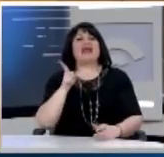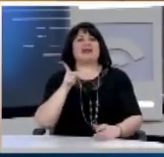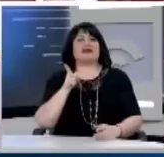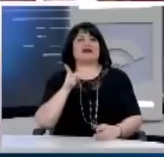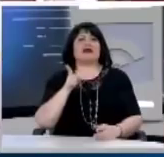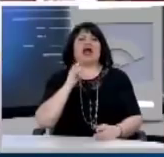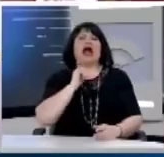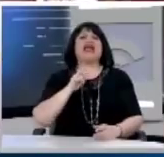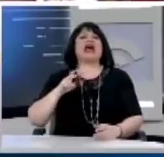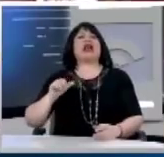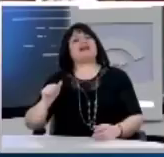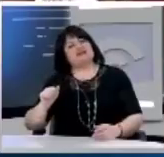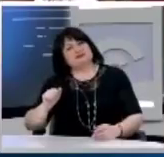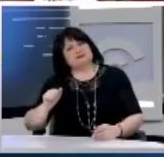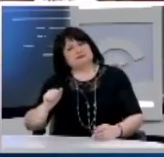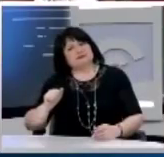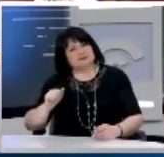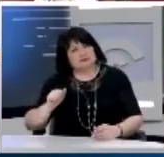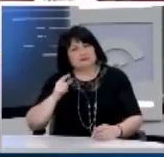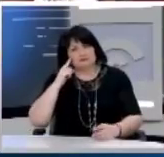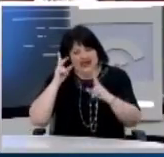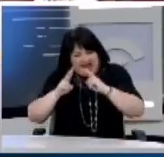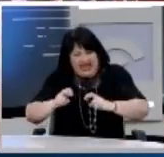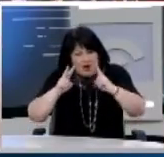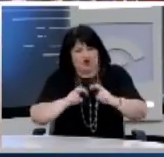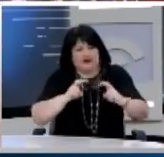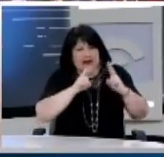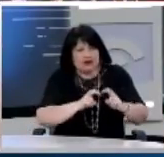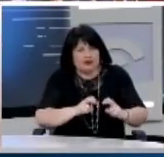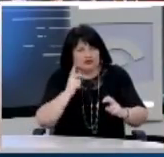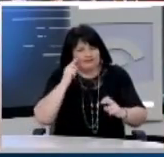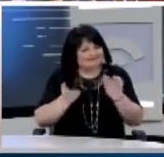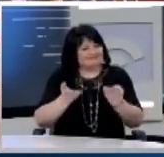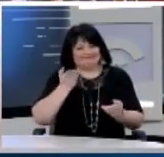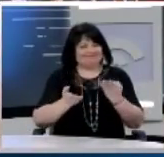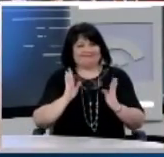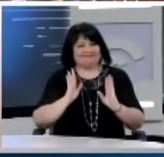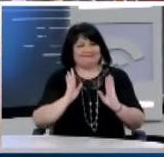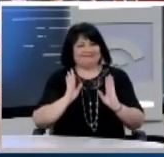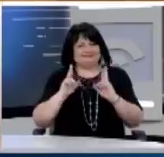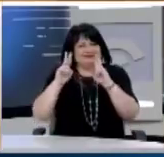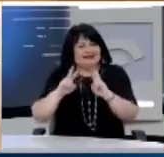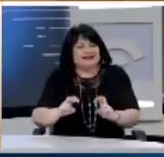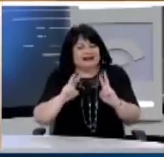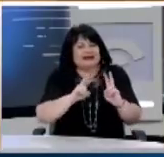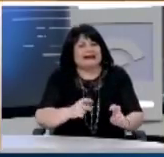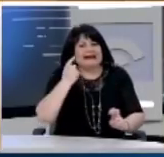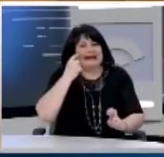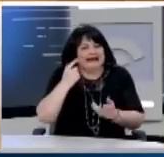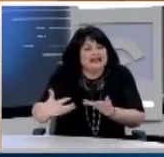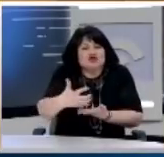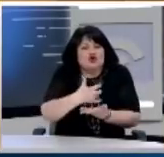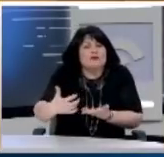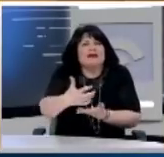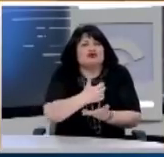IRS. Όμως η μείωση των ελέγχων δεν έγινε αναλογικά. Οι έλεγχοι για τα χαμηλά στρώματα μειώθηκαν